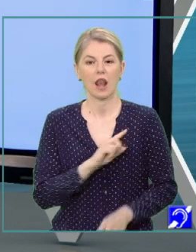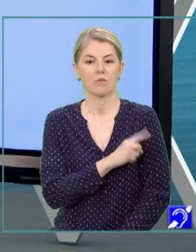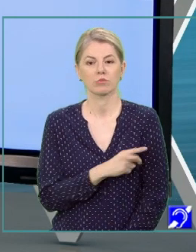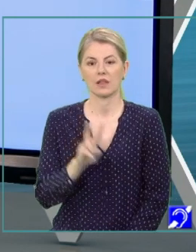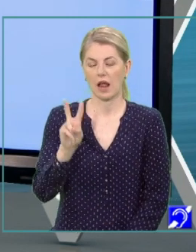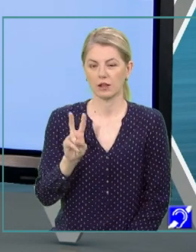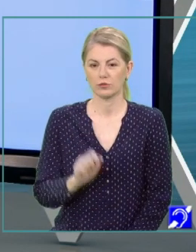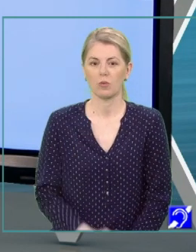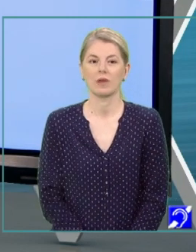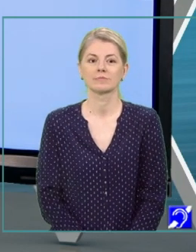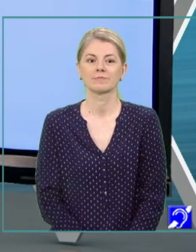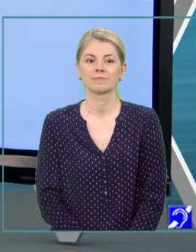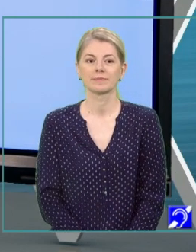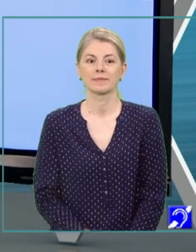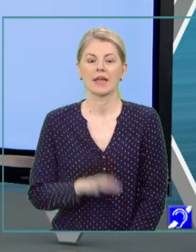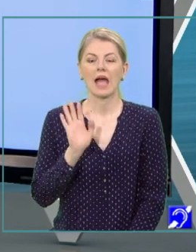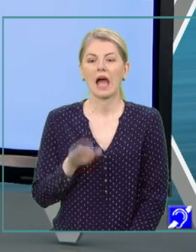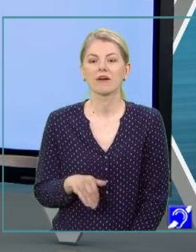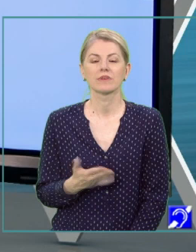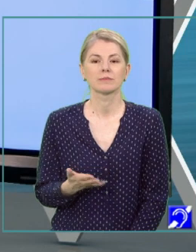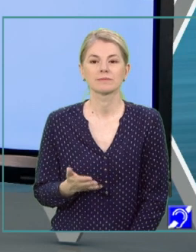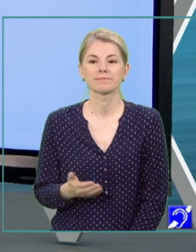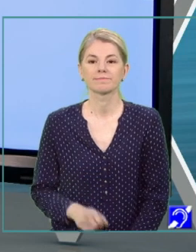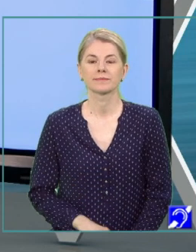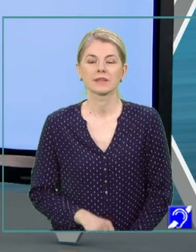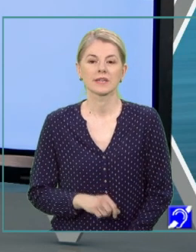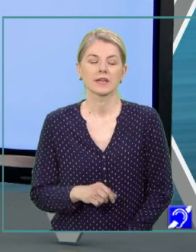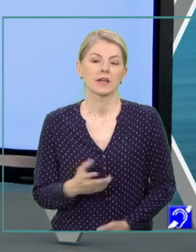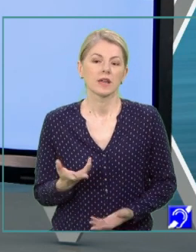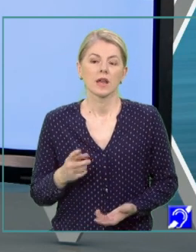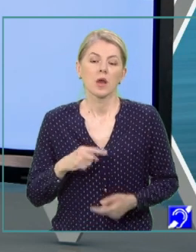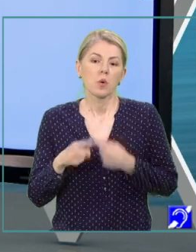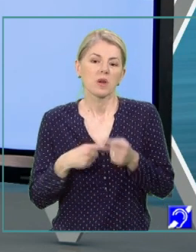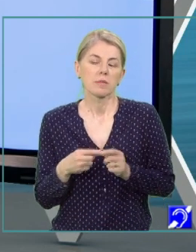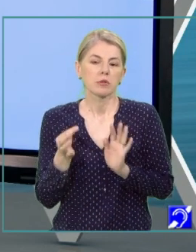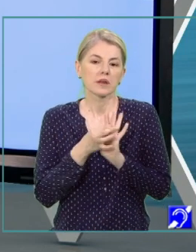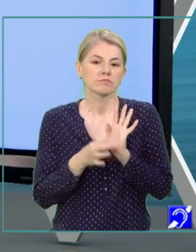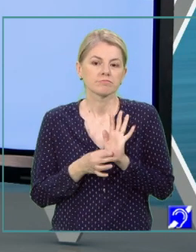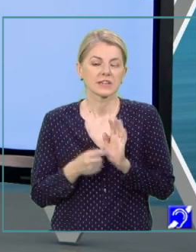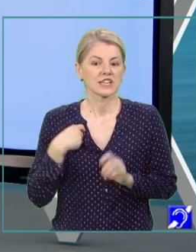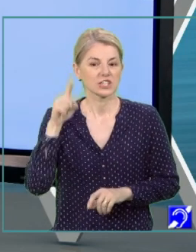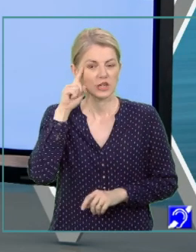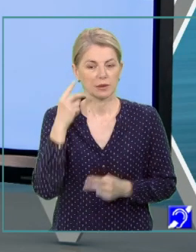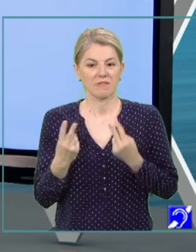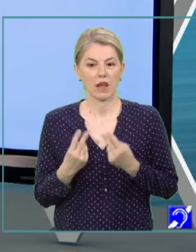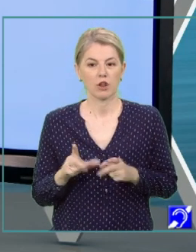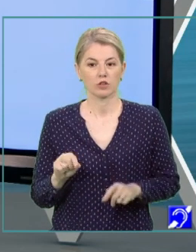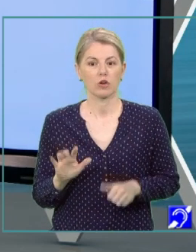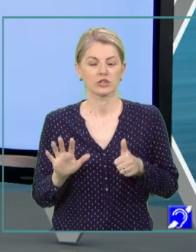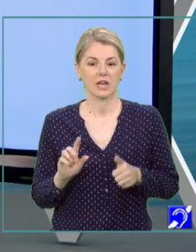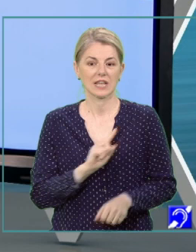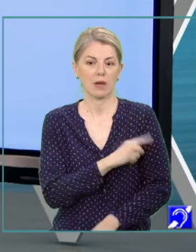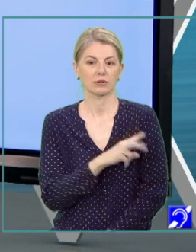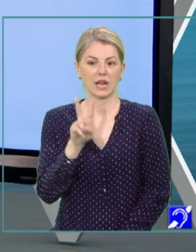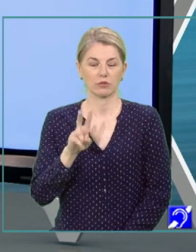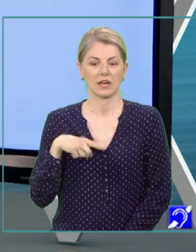doua. Avem următoarele variante. Să știm valoarea lui 26 la a doua,